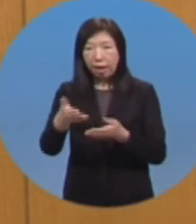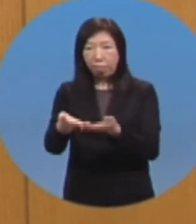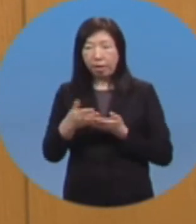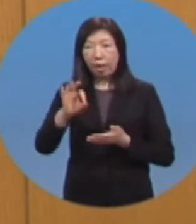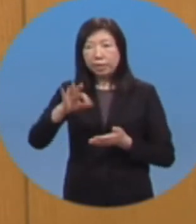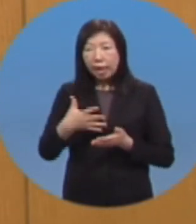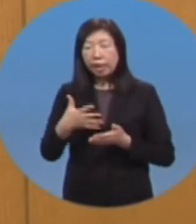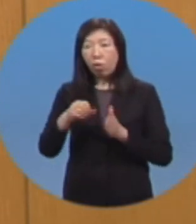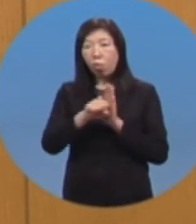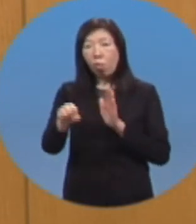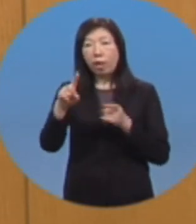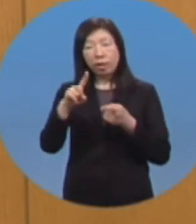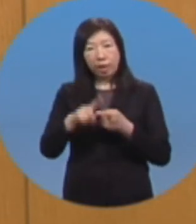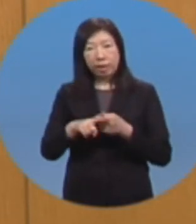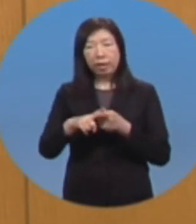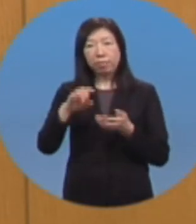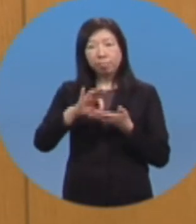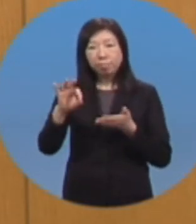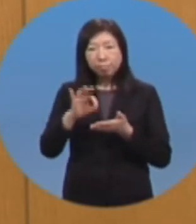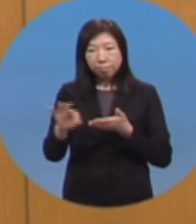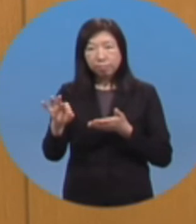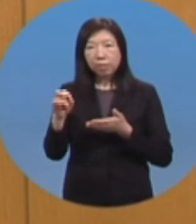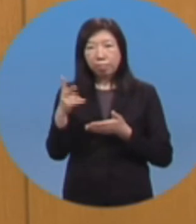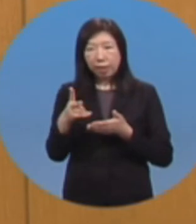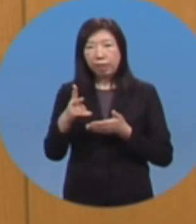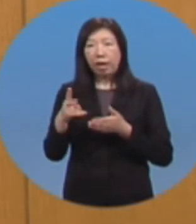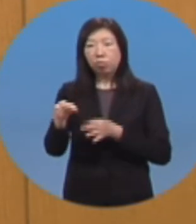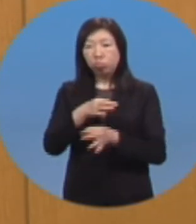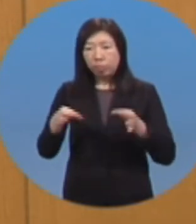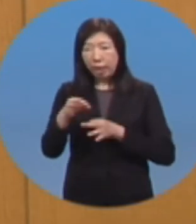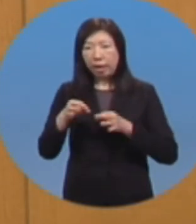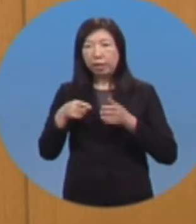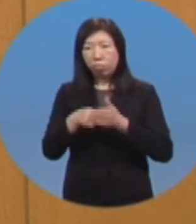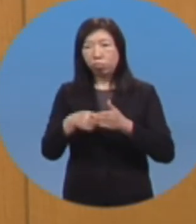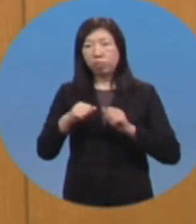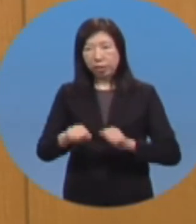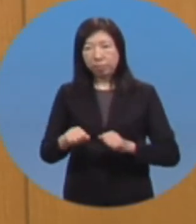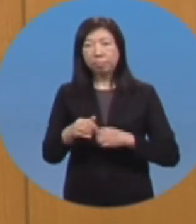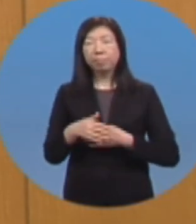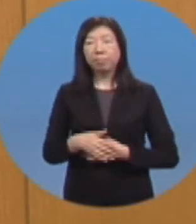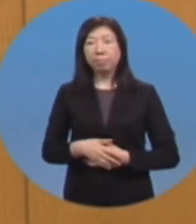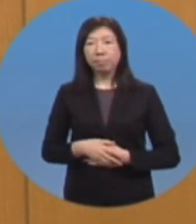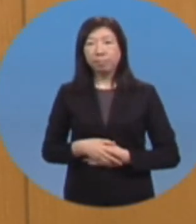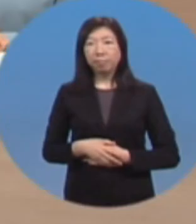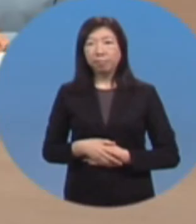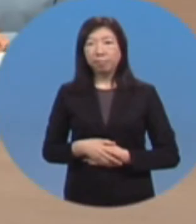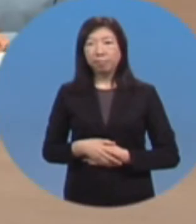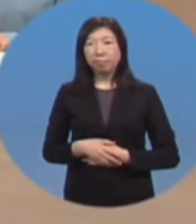を効果的に活用する、そうした県政運営に努めてまいります。